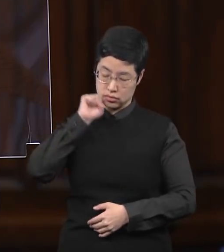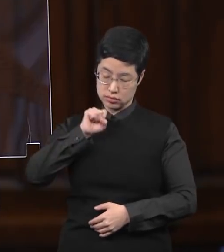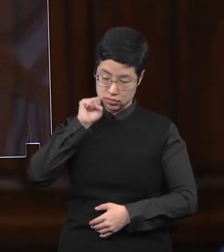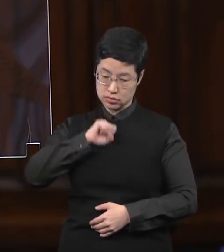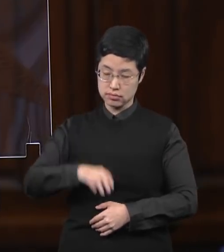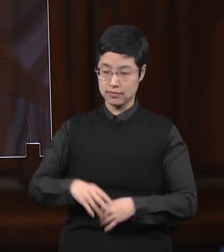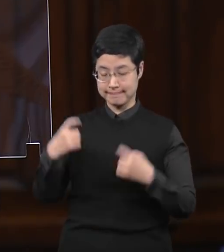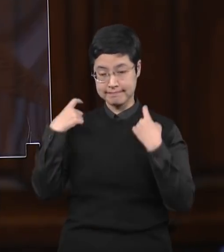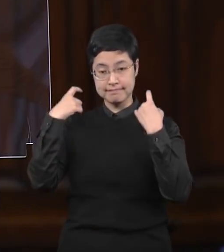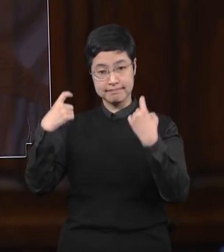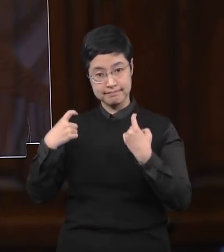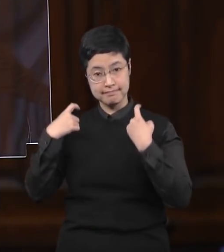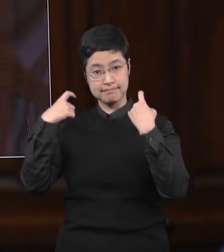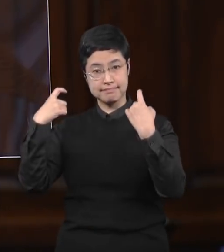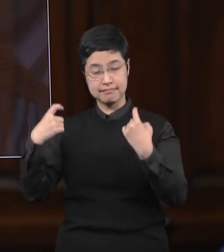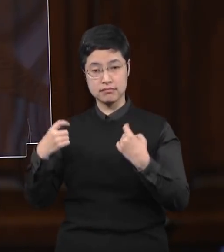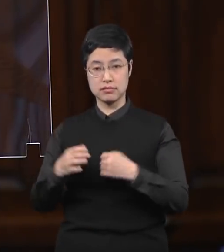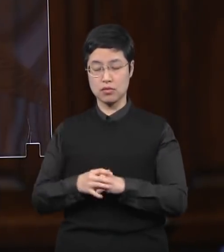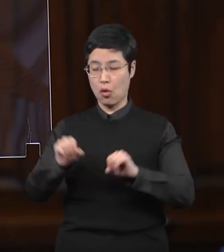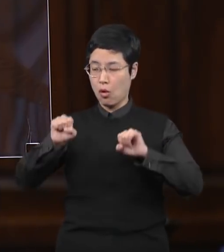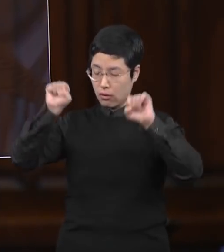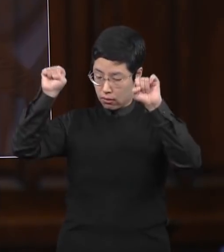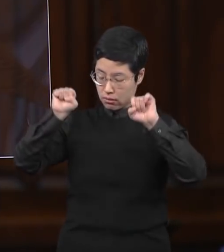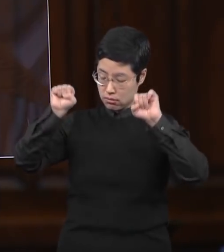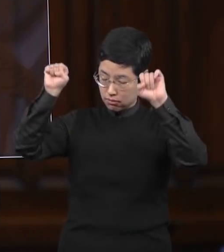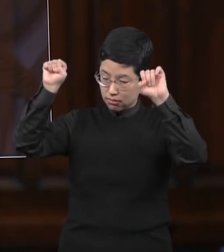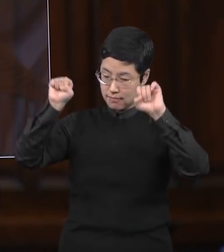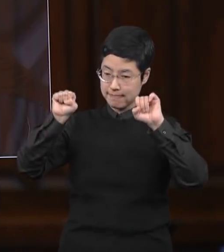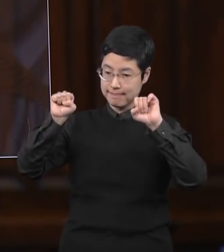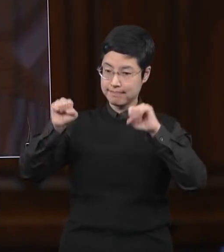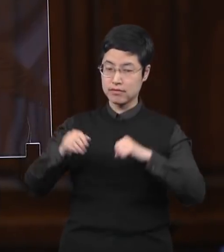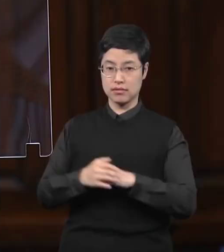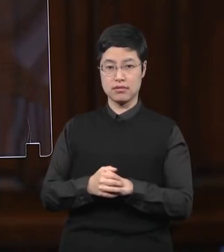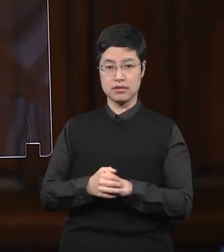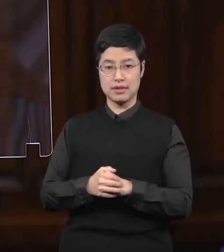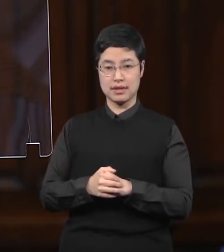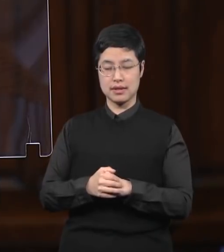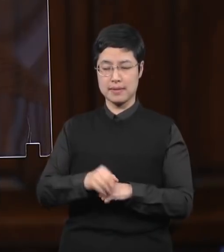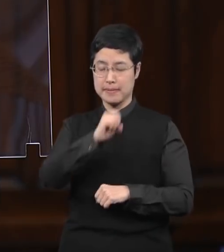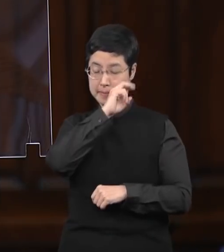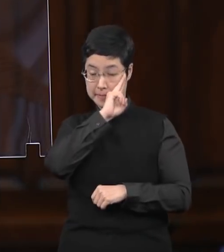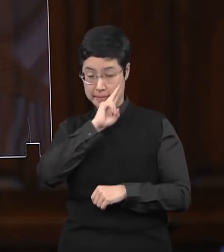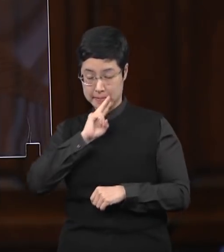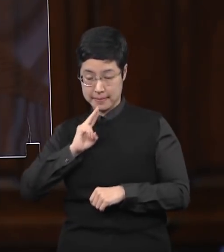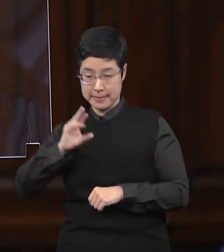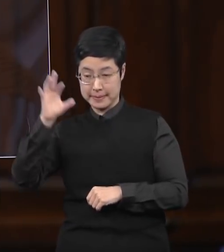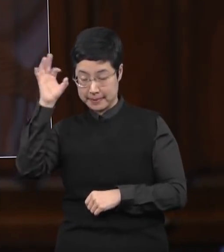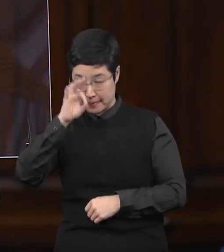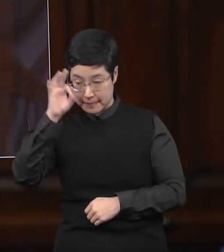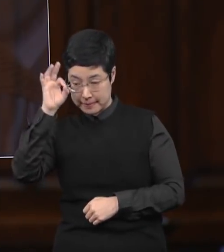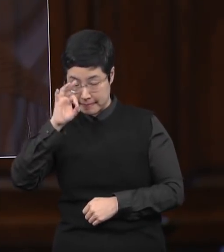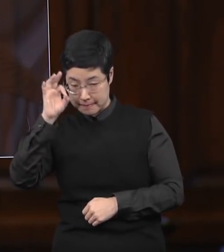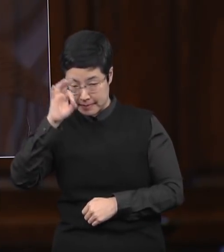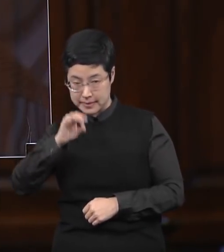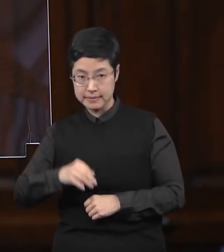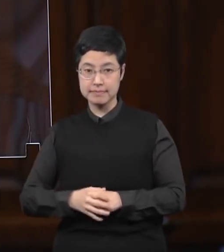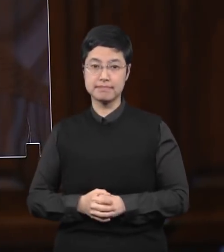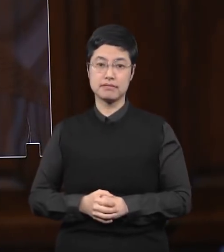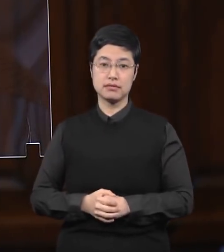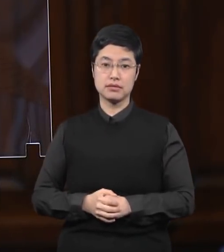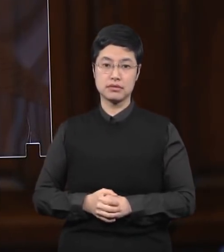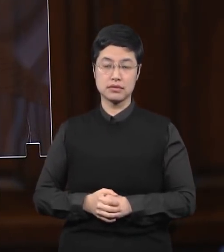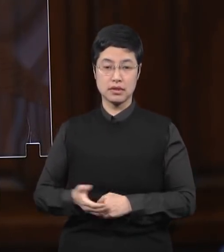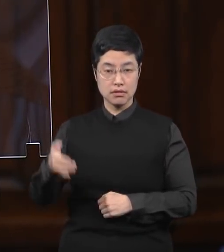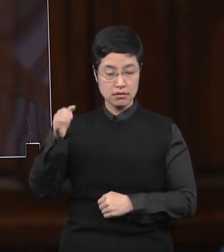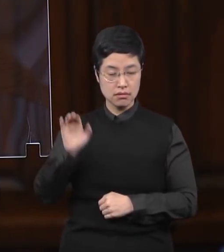취미와 여행, 건강과 더 나은 안락을 추구합니다.